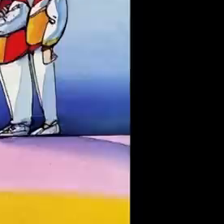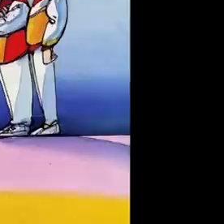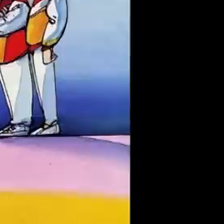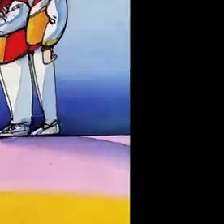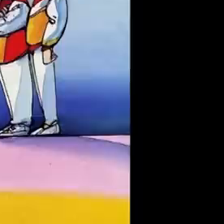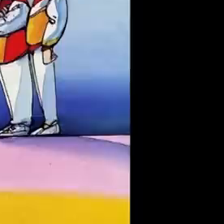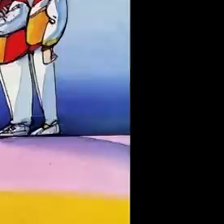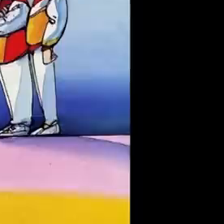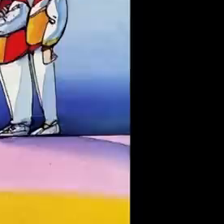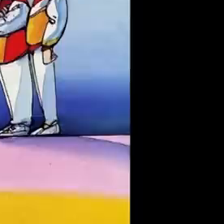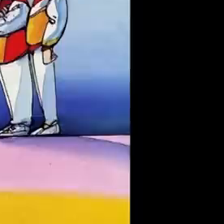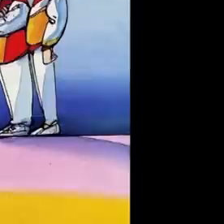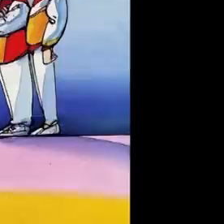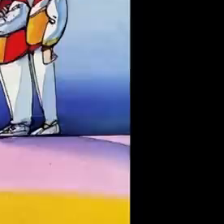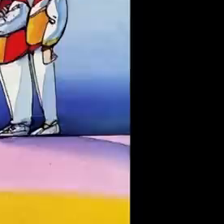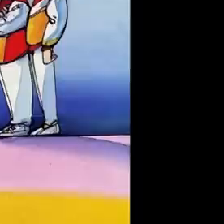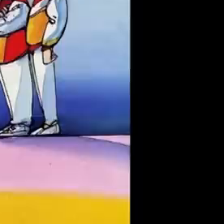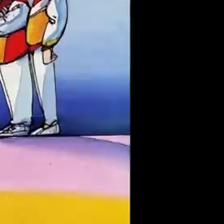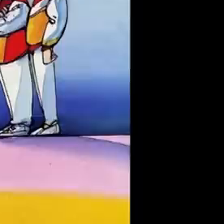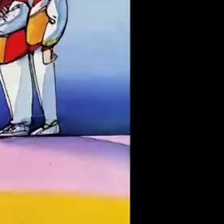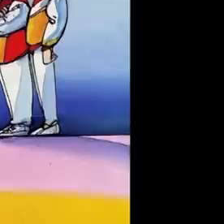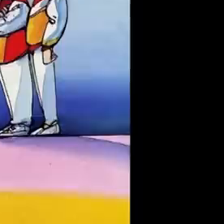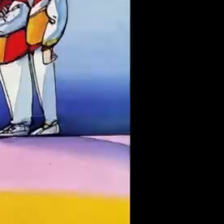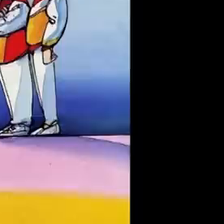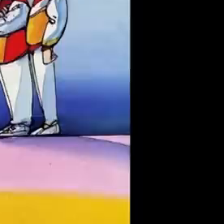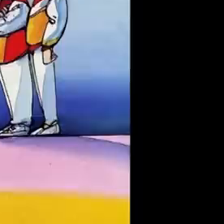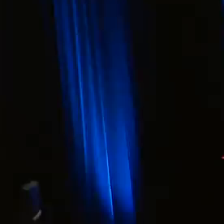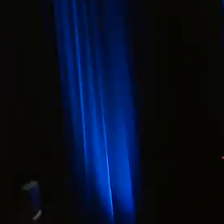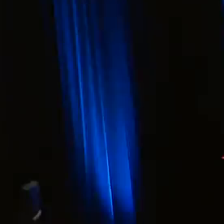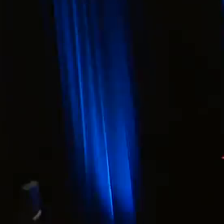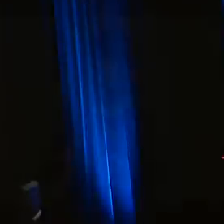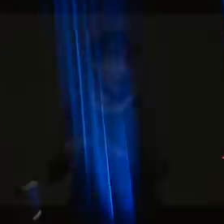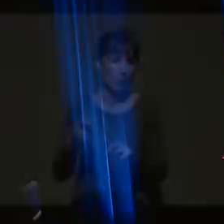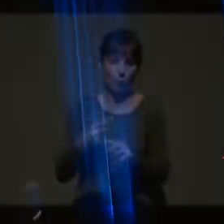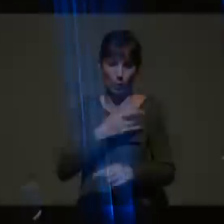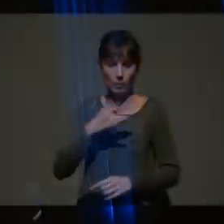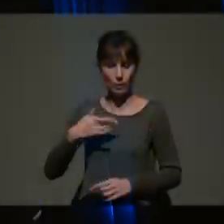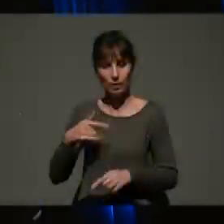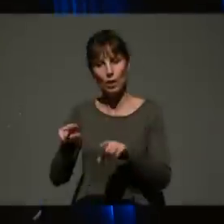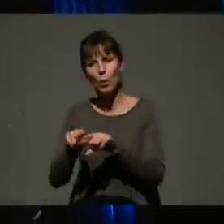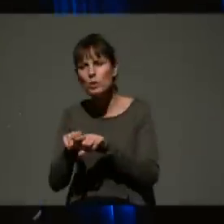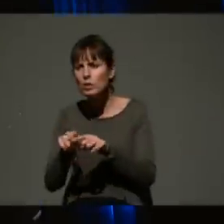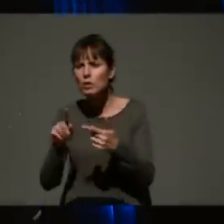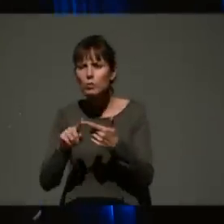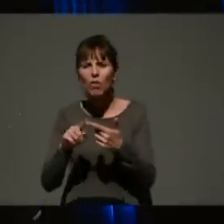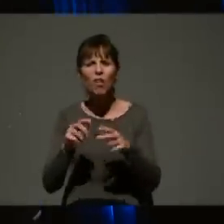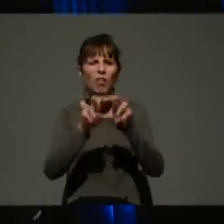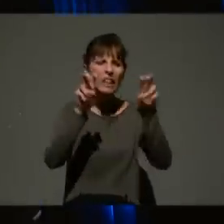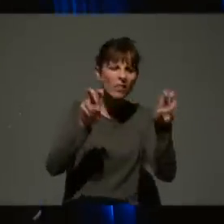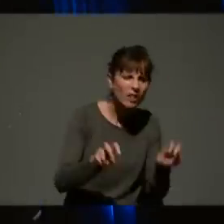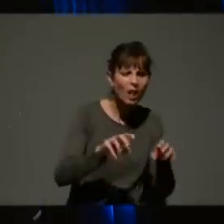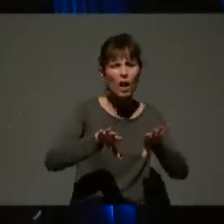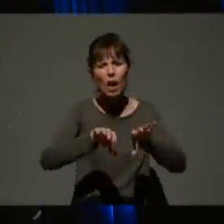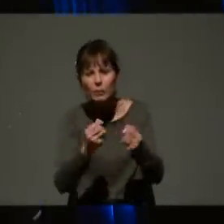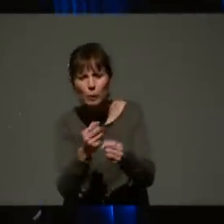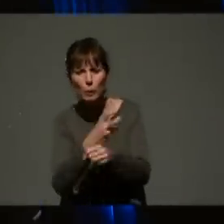physique, de la course à pied, donc la notion de sport santé, et après de la notion d'aptitude, de certificat et éventuellement